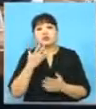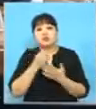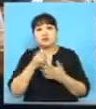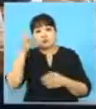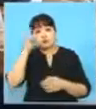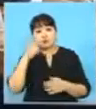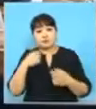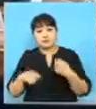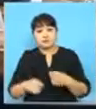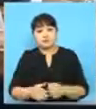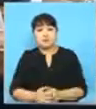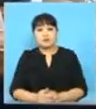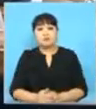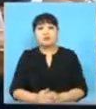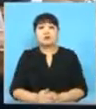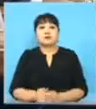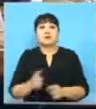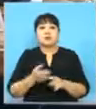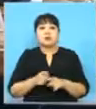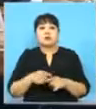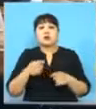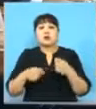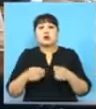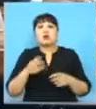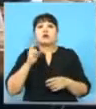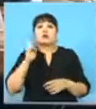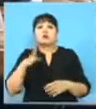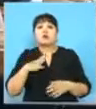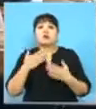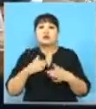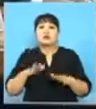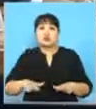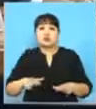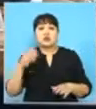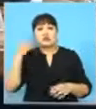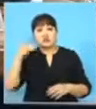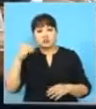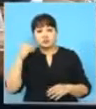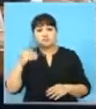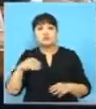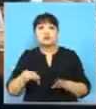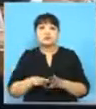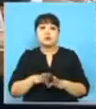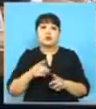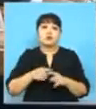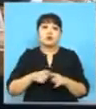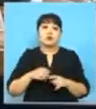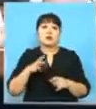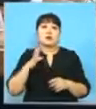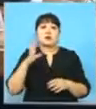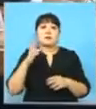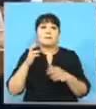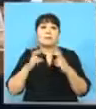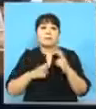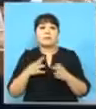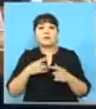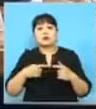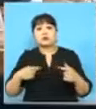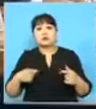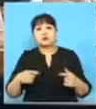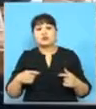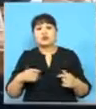поддерживаю, Те продукции, которые будут выпускаться здесь, в Актюбинске, это кабельно-проводниковая продукция, это другая продукция,